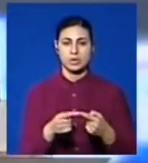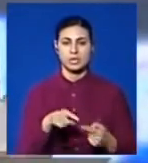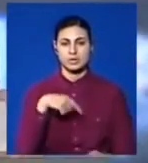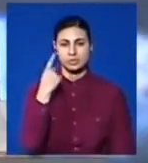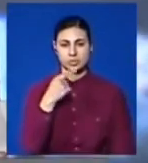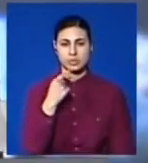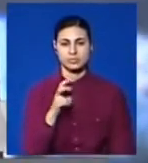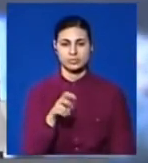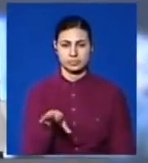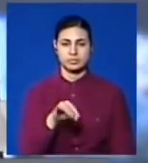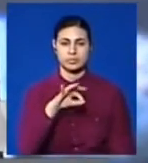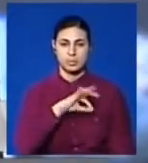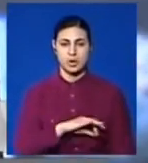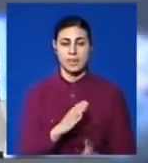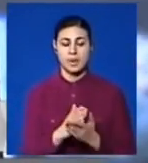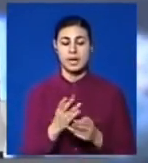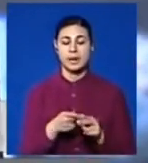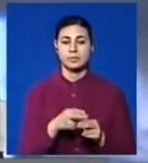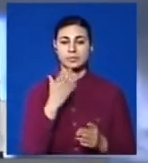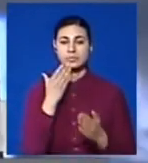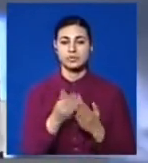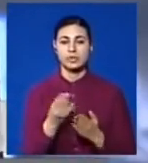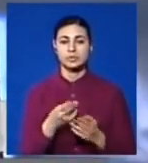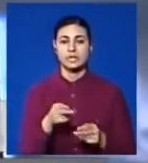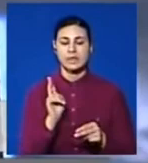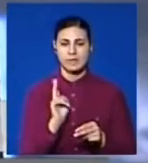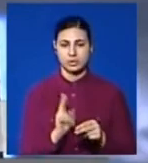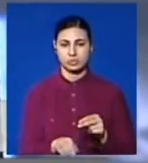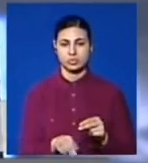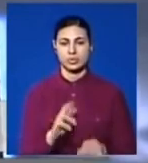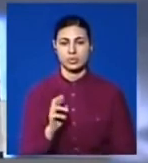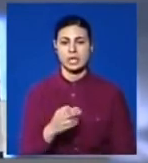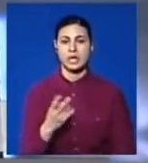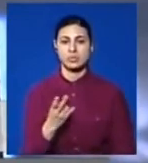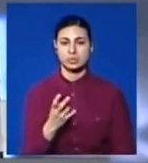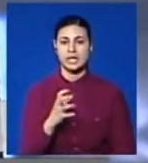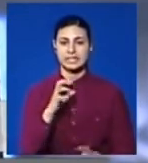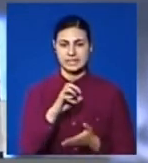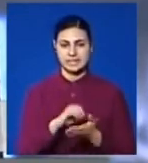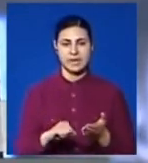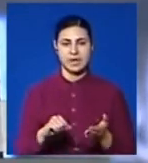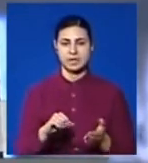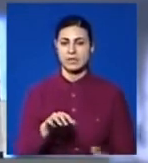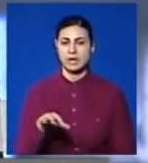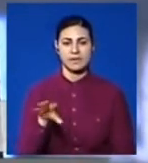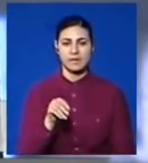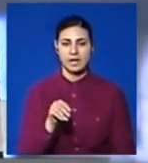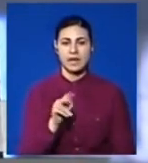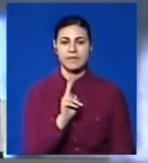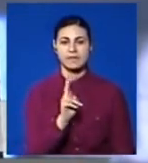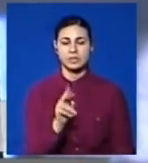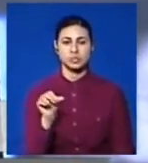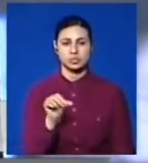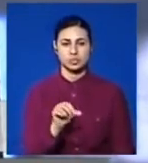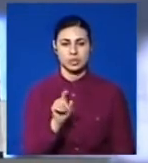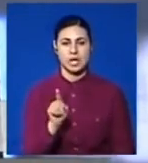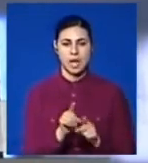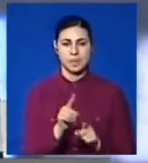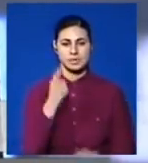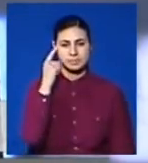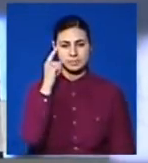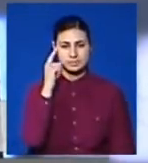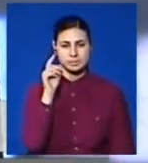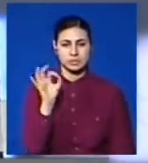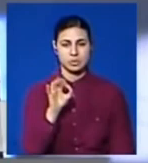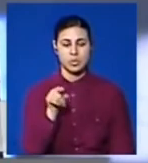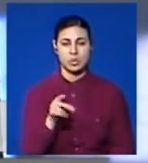პირის ინტერესებშიც ალბათ. ამიტომ ჩვენ ეს უნდა დავასრულოთ და უნდა წავართვათ ყველა არაკეთილ სინდისიერ ადამიანს